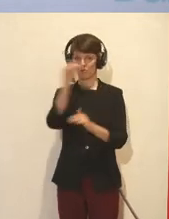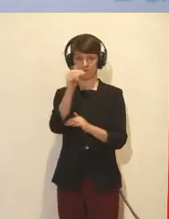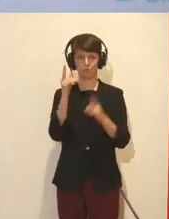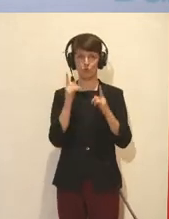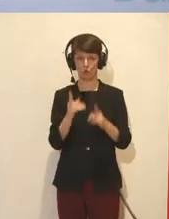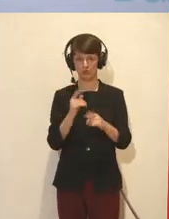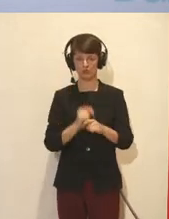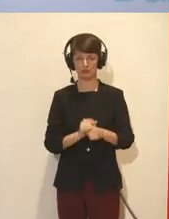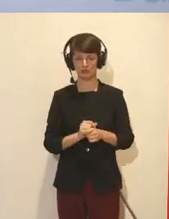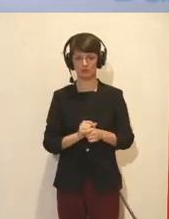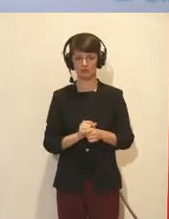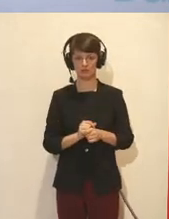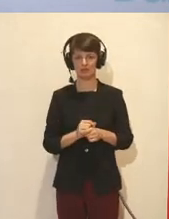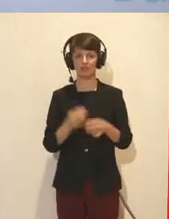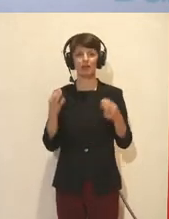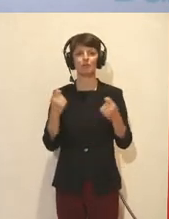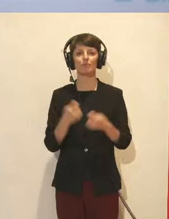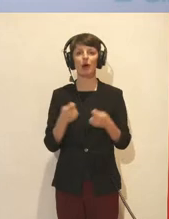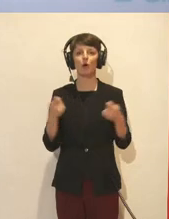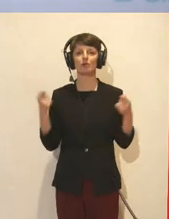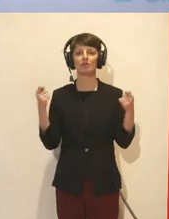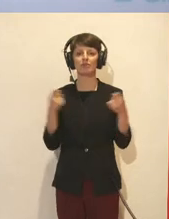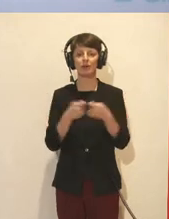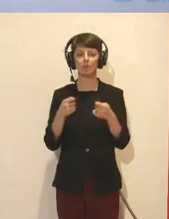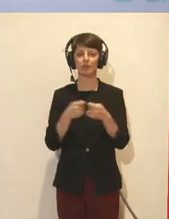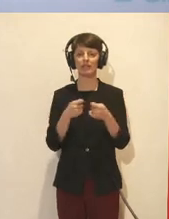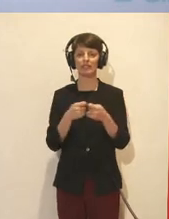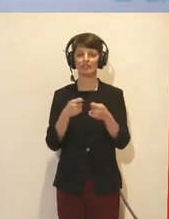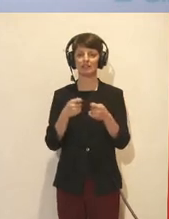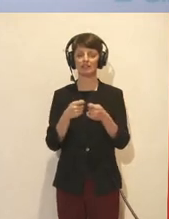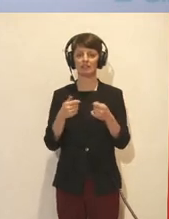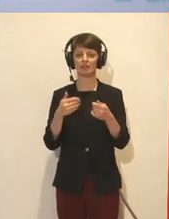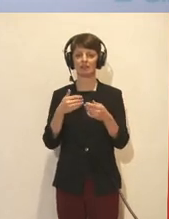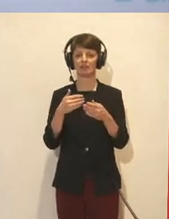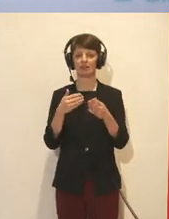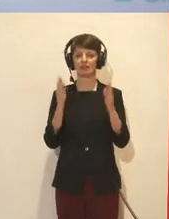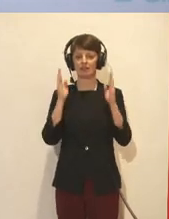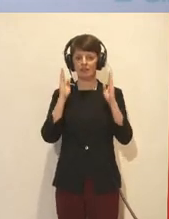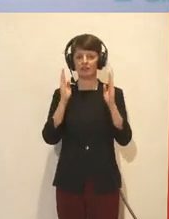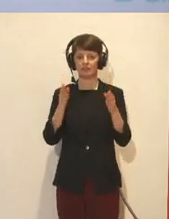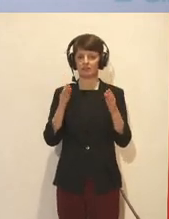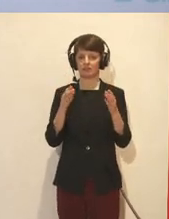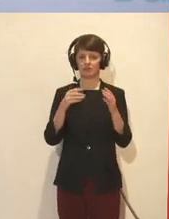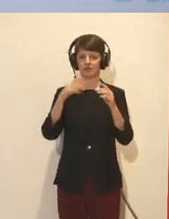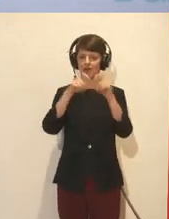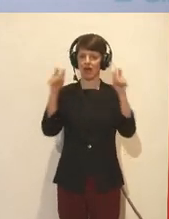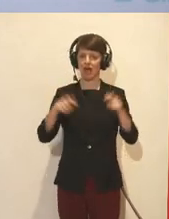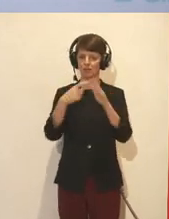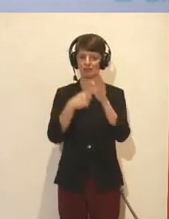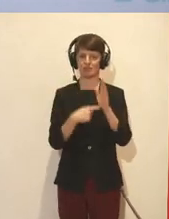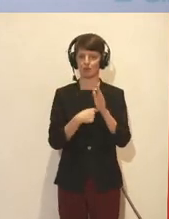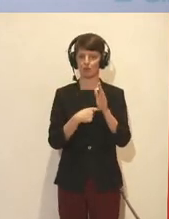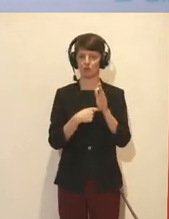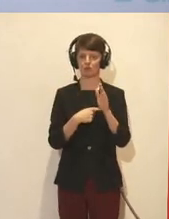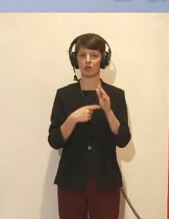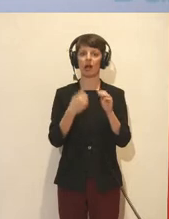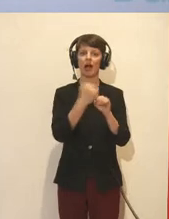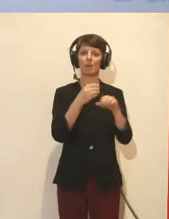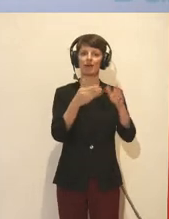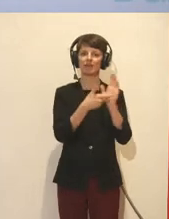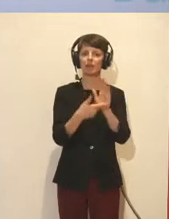und wir brauchen verbindliche leitplanken für die arbeitgeber dass sie sich zukünftig an tarifverträge halten